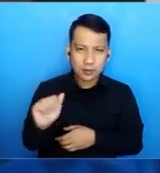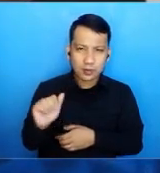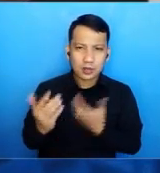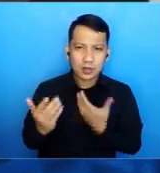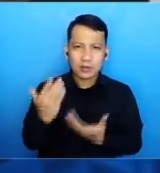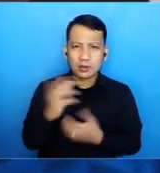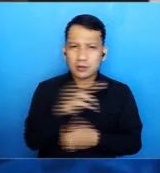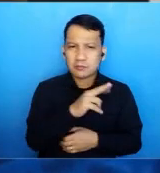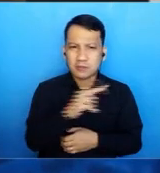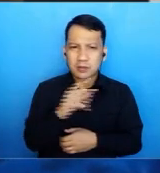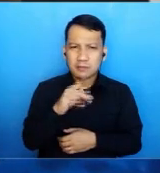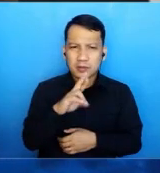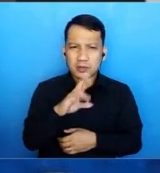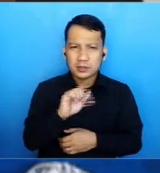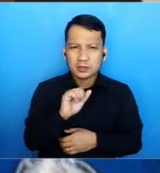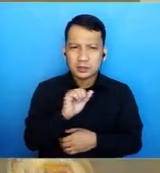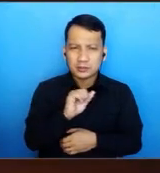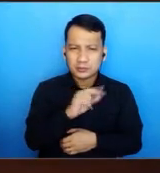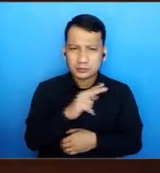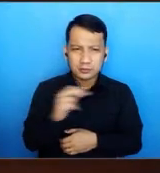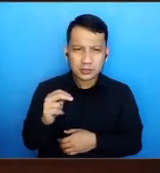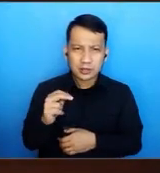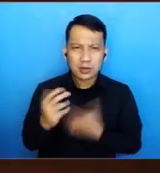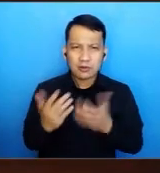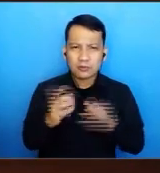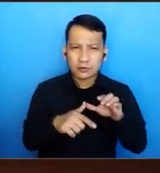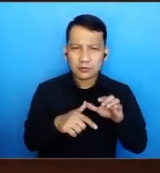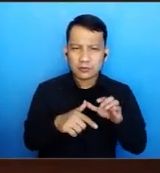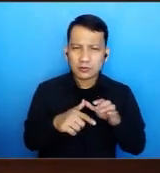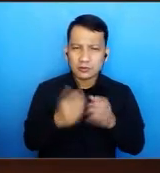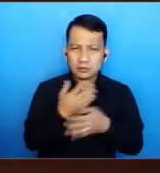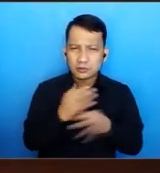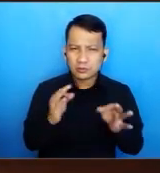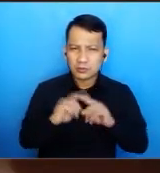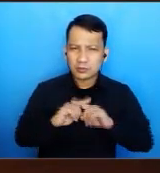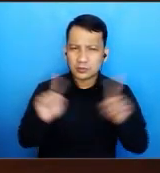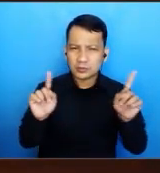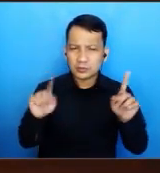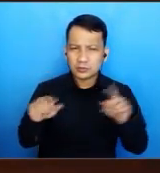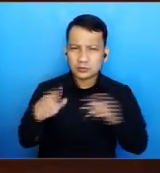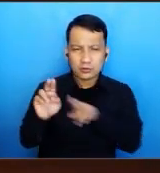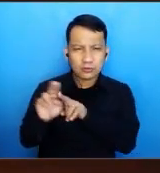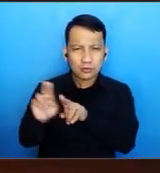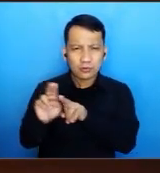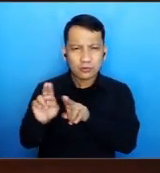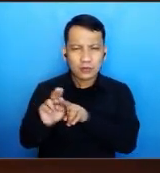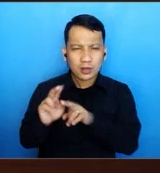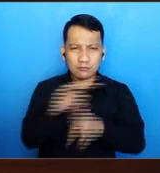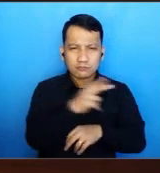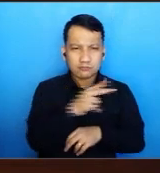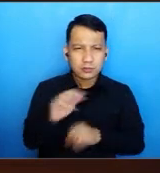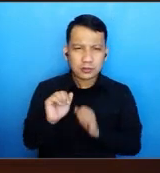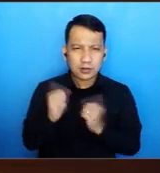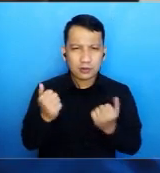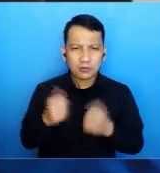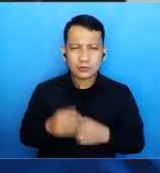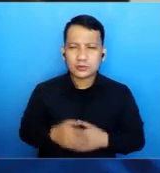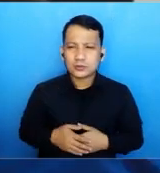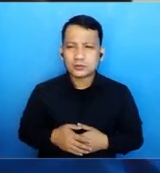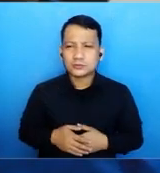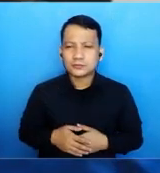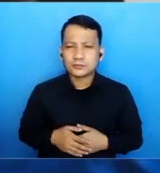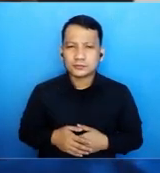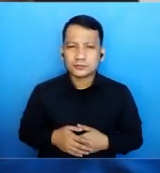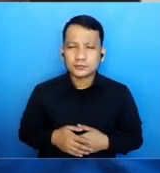Kasi sinasabi, your forte is freestyle. Gaano ba siya kaiba or ano ba yung kaibahan niya sa normal swimming? Sa